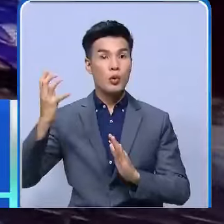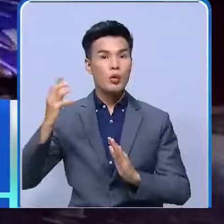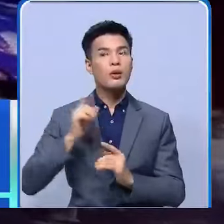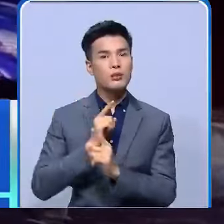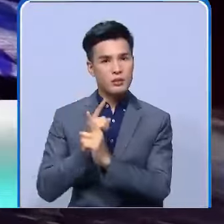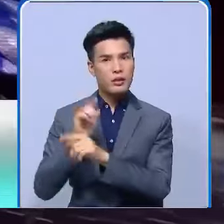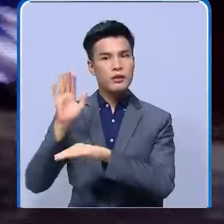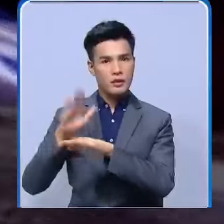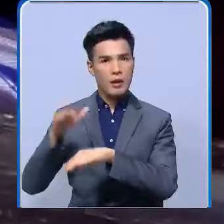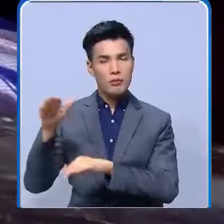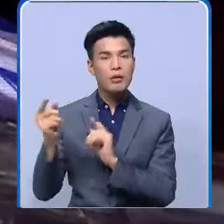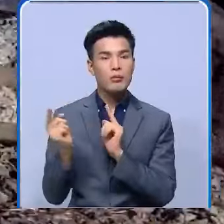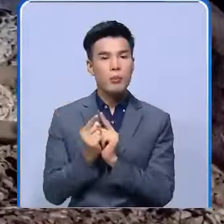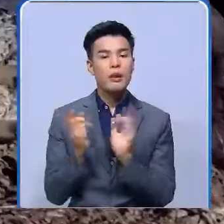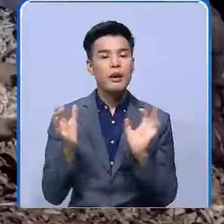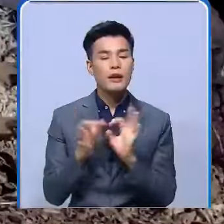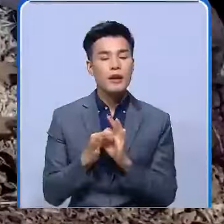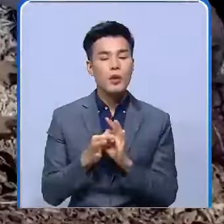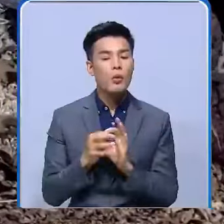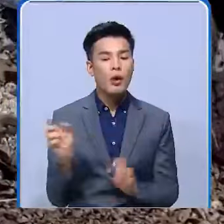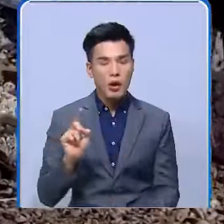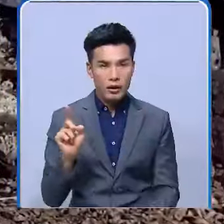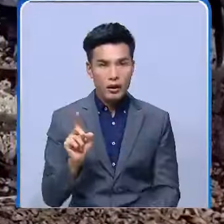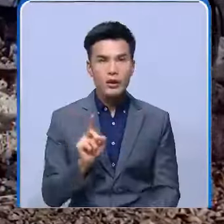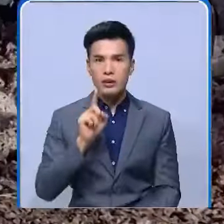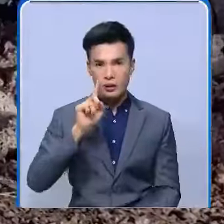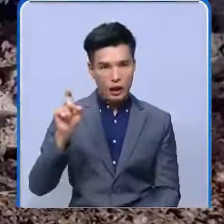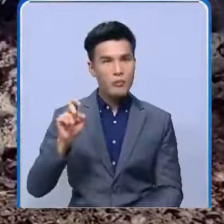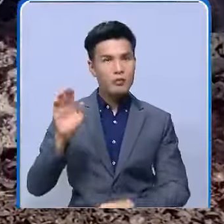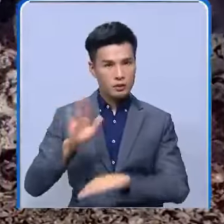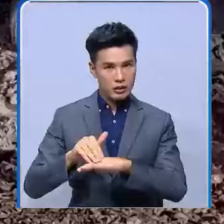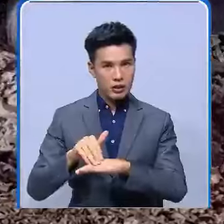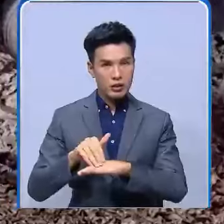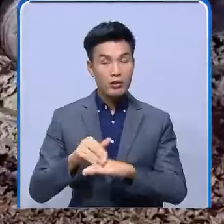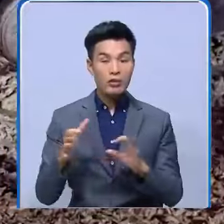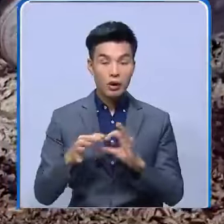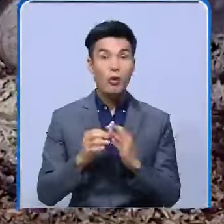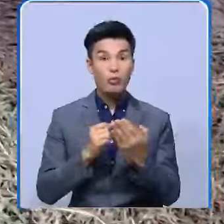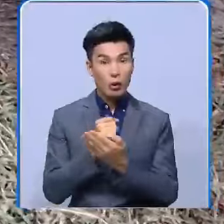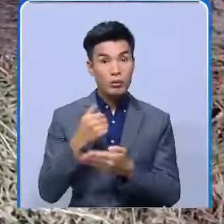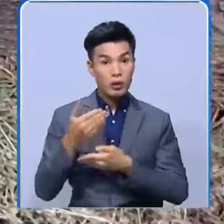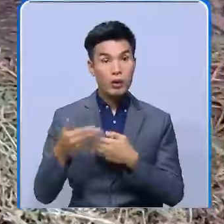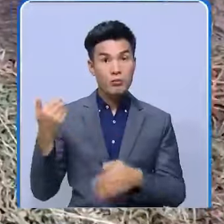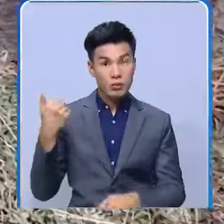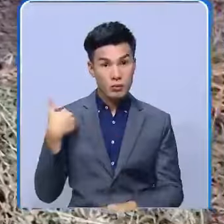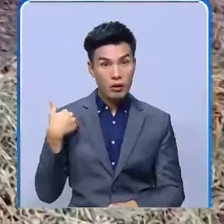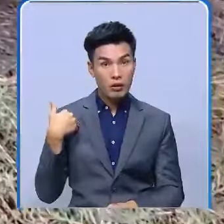าสอบปากคำนะคะว่าเกี่ยวข้องกับรถคันนี้อย่างไรเกี่ยวข้องกับขบวนการค้ายาเสพติดอะ